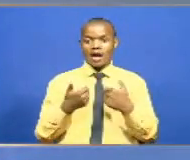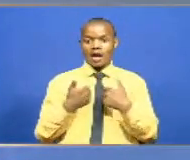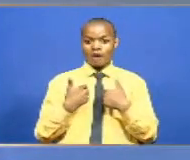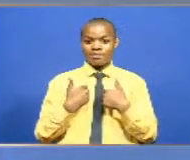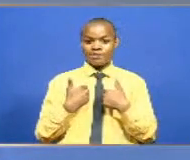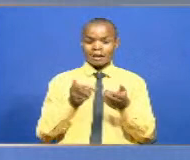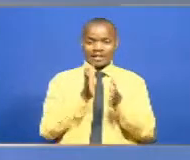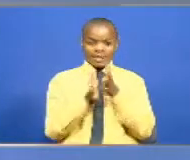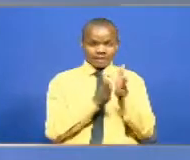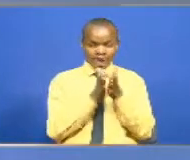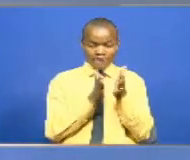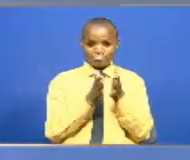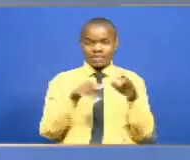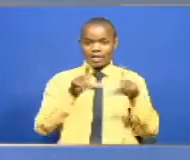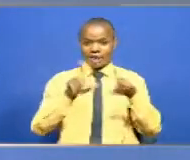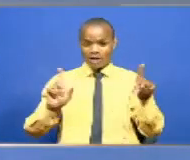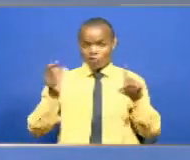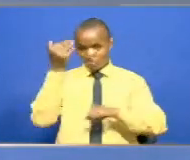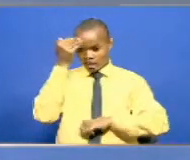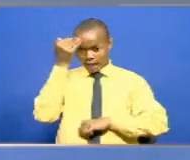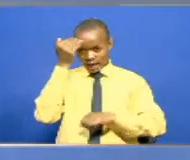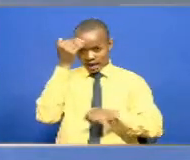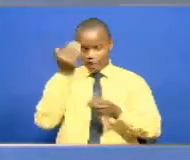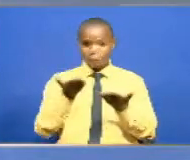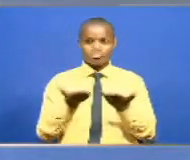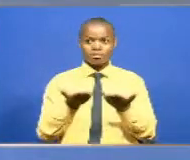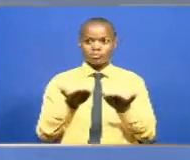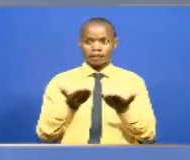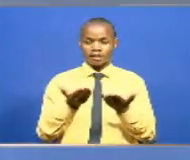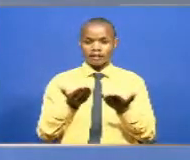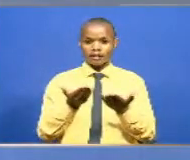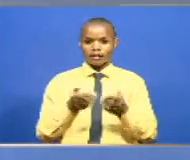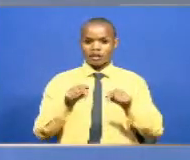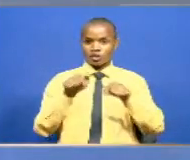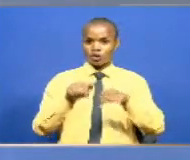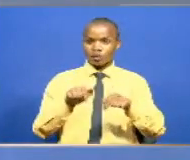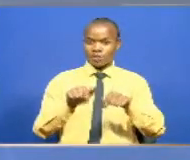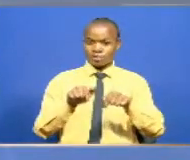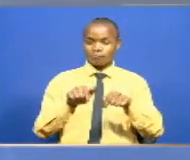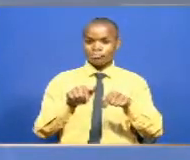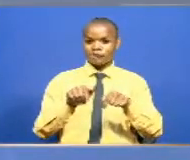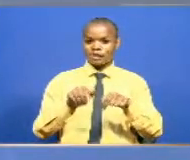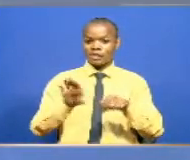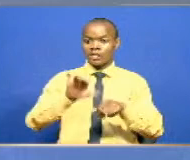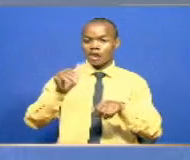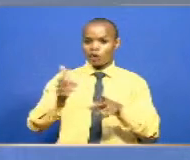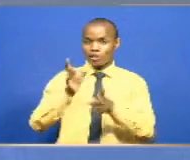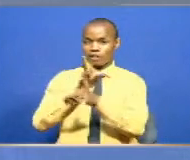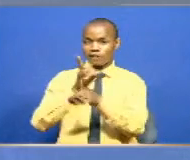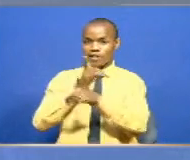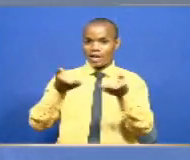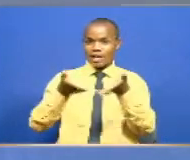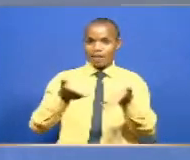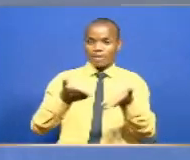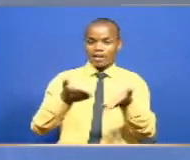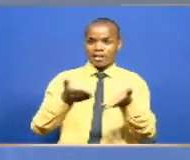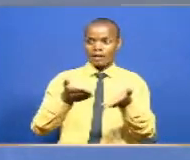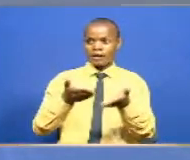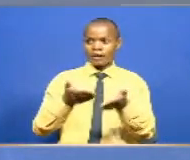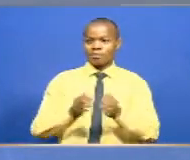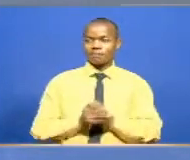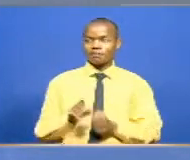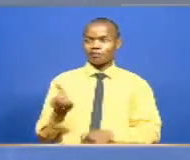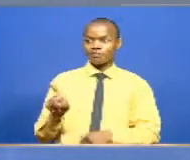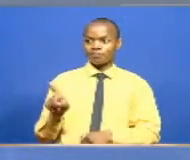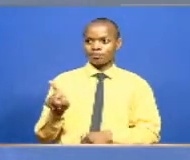tuendelee na kujifunza lugha ya ishara katika kaunti tofauti za humu nchini. Tumefikia kaunti